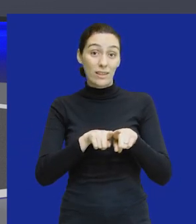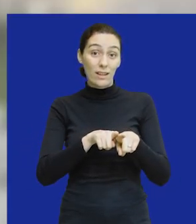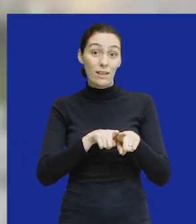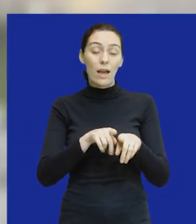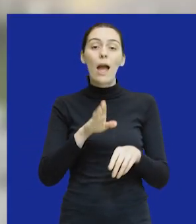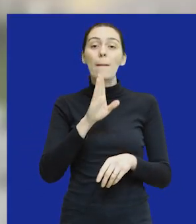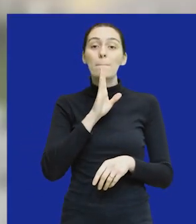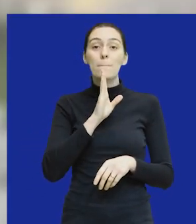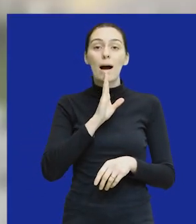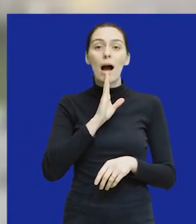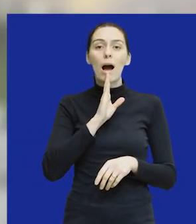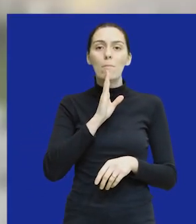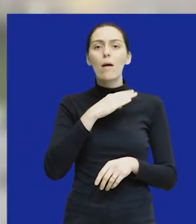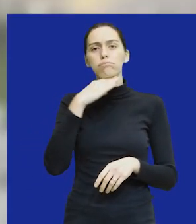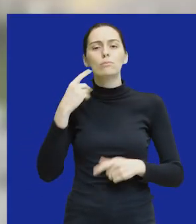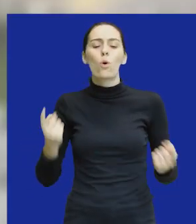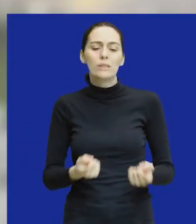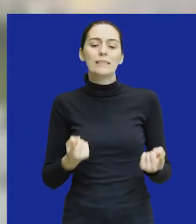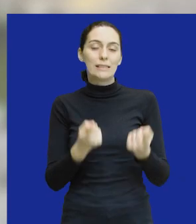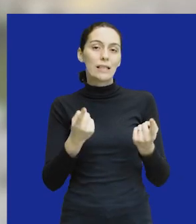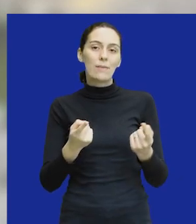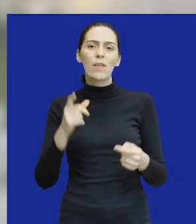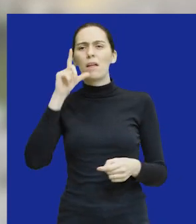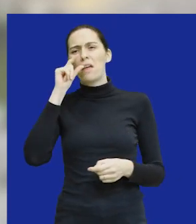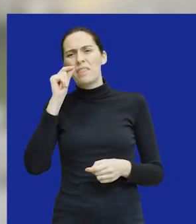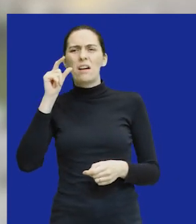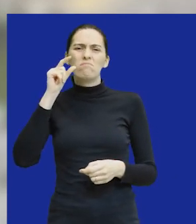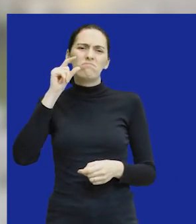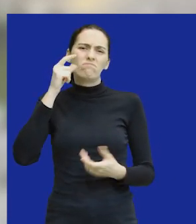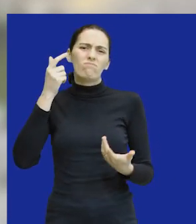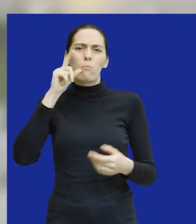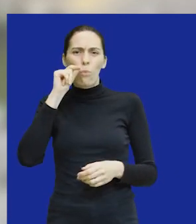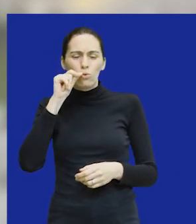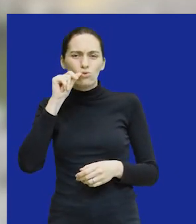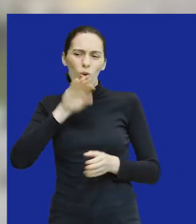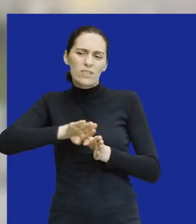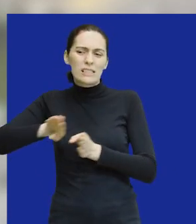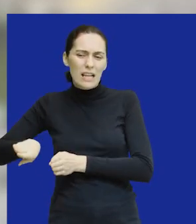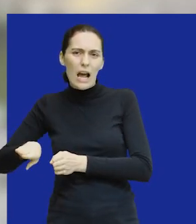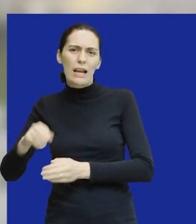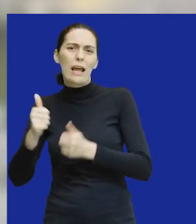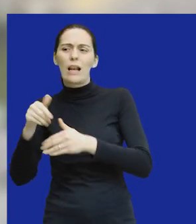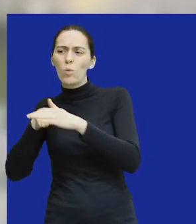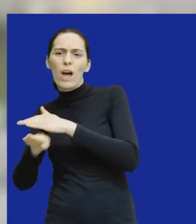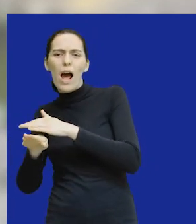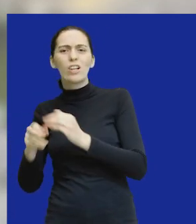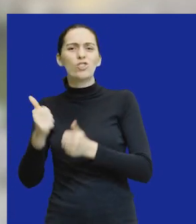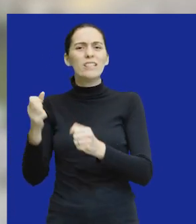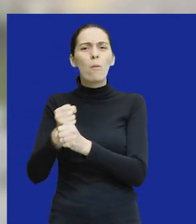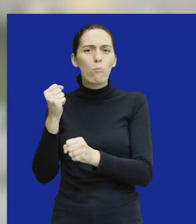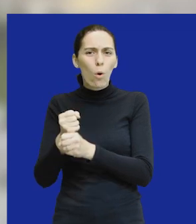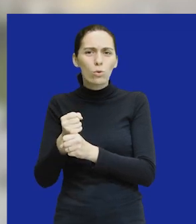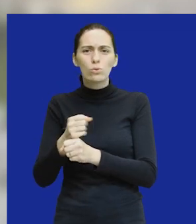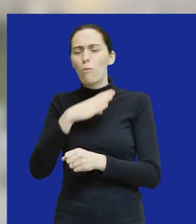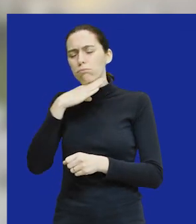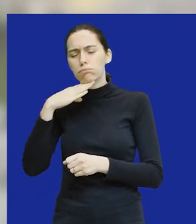mama se tu dosta isticala, tata je bio onako muško po strani, uvijek je negdje bio ili u garaži ili na poslu,